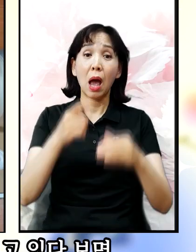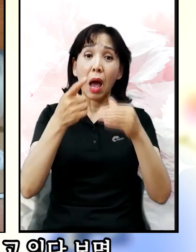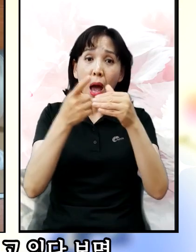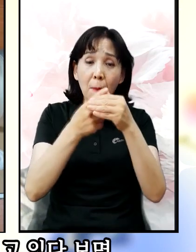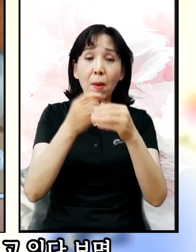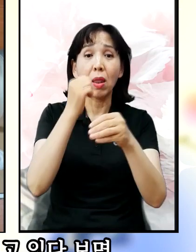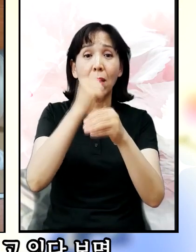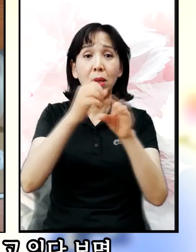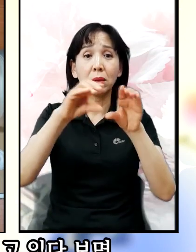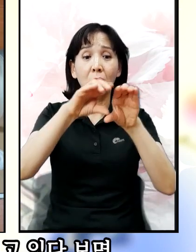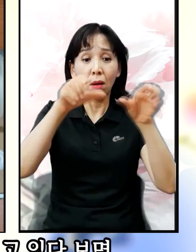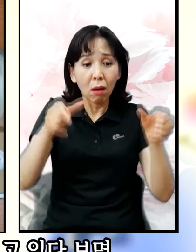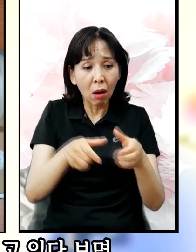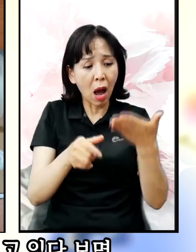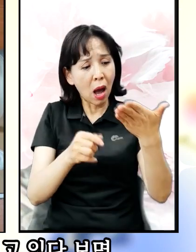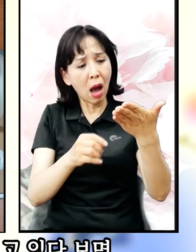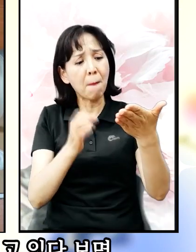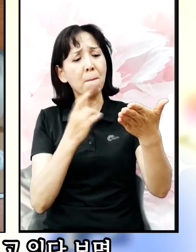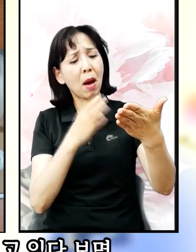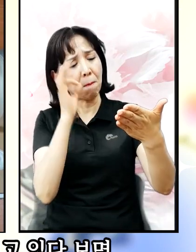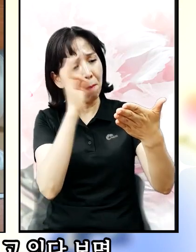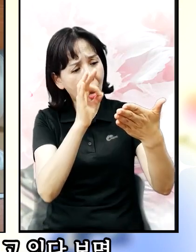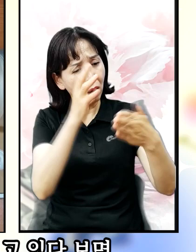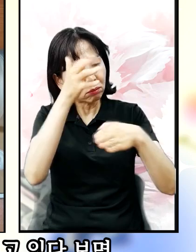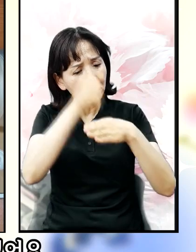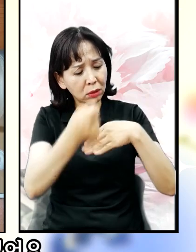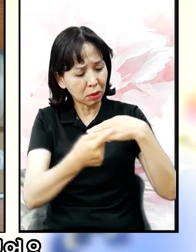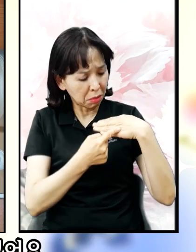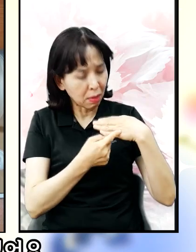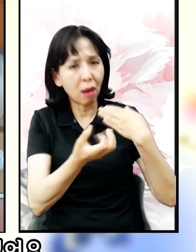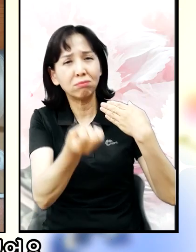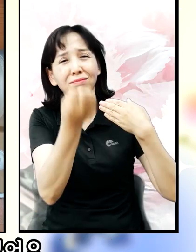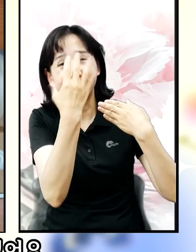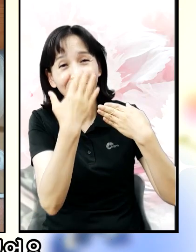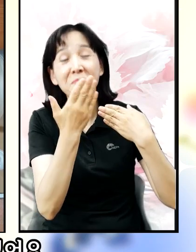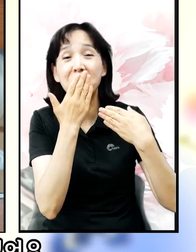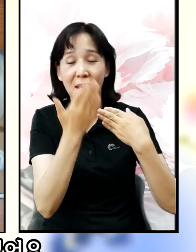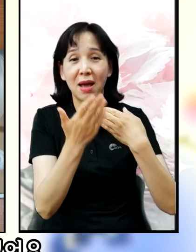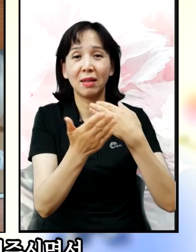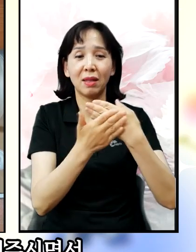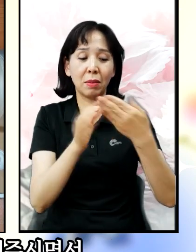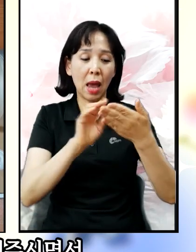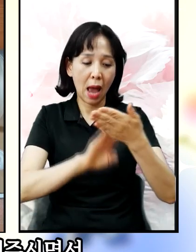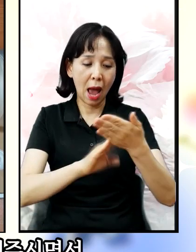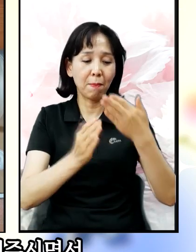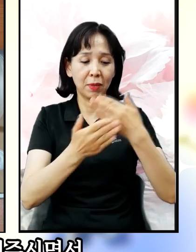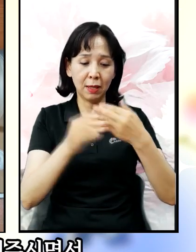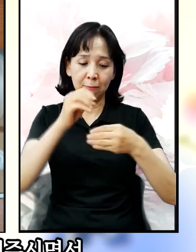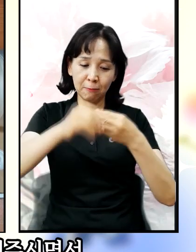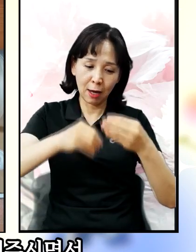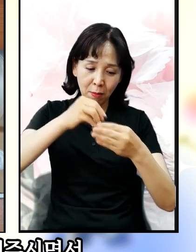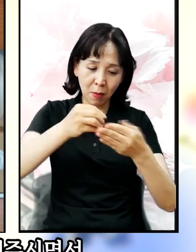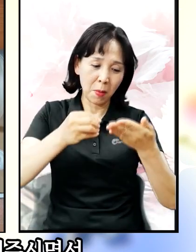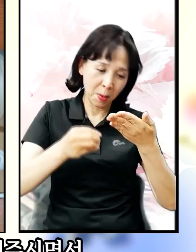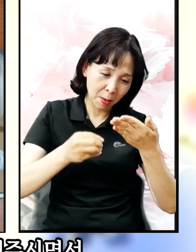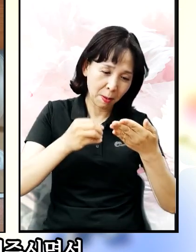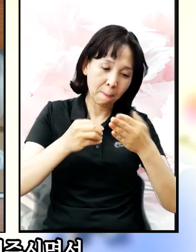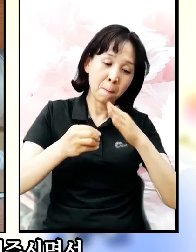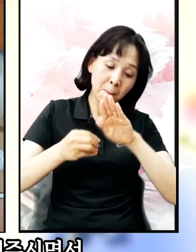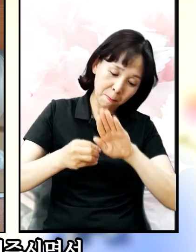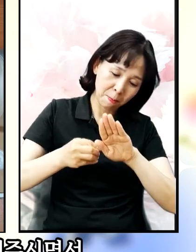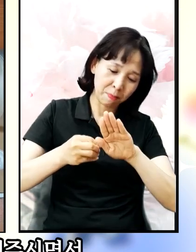한 번씩 하시면서 한쪽 면만 계속 보고 있다 보면 뒷면이 지저분해질 수가 있어요. 그래서 앞뒤로 한